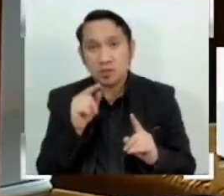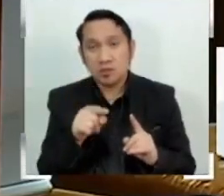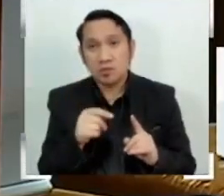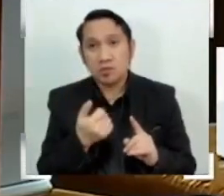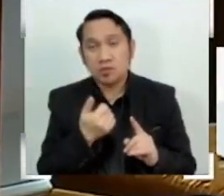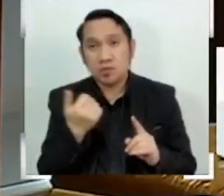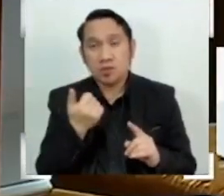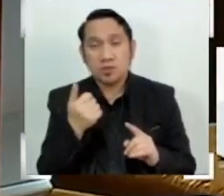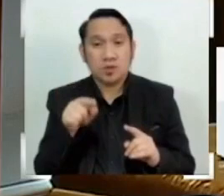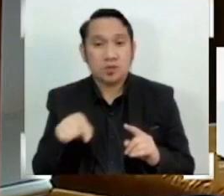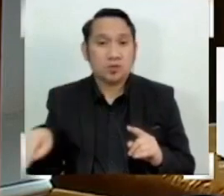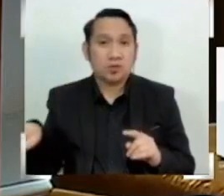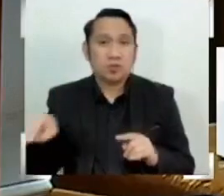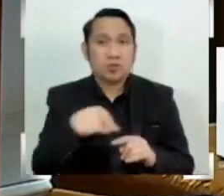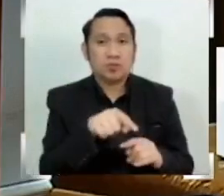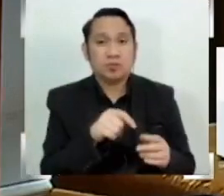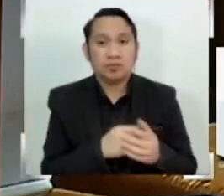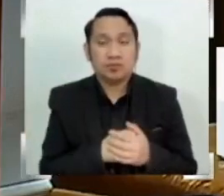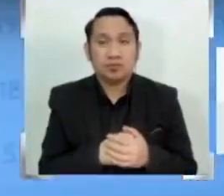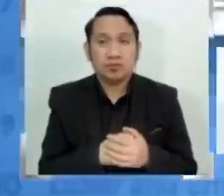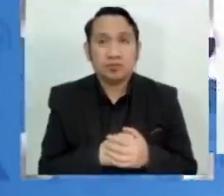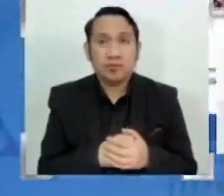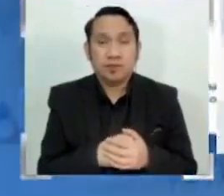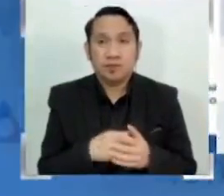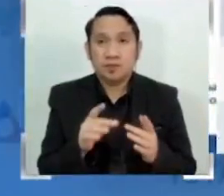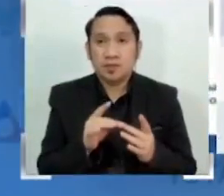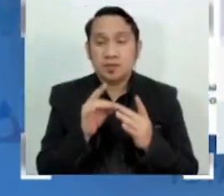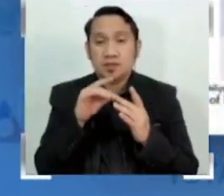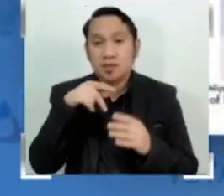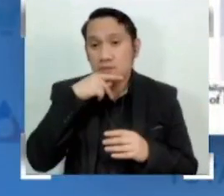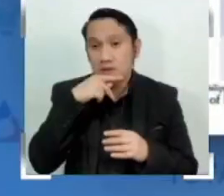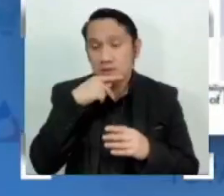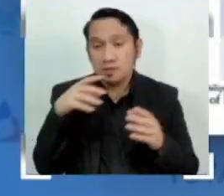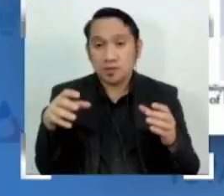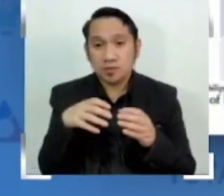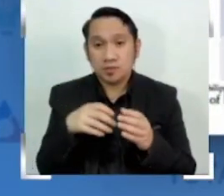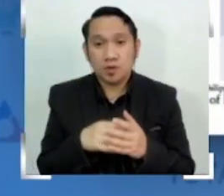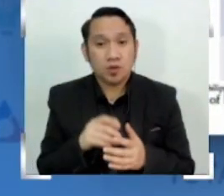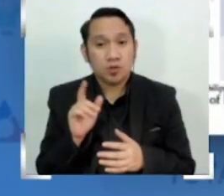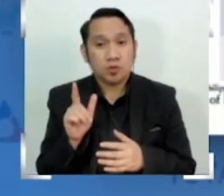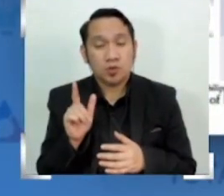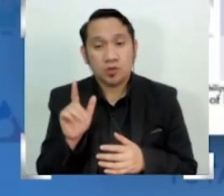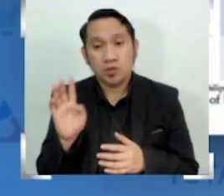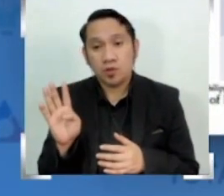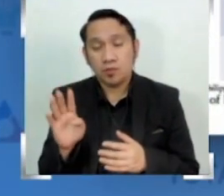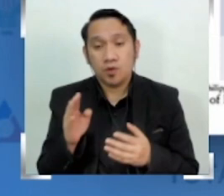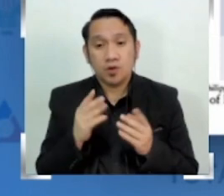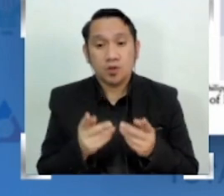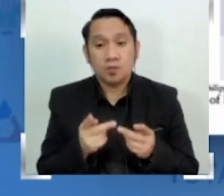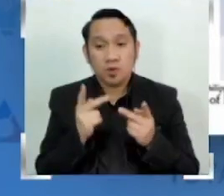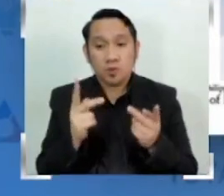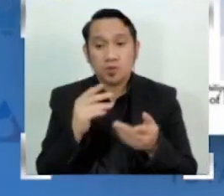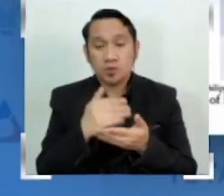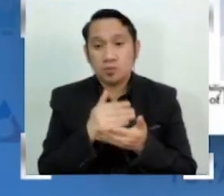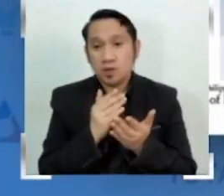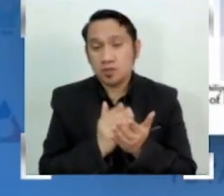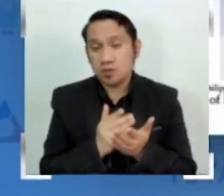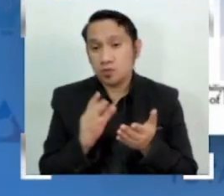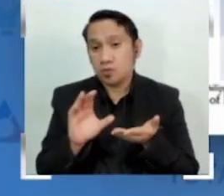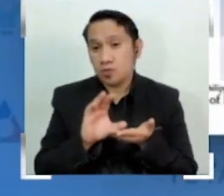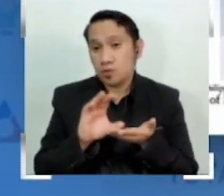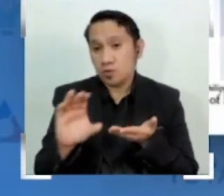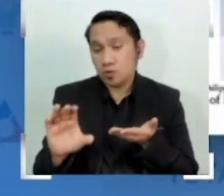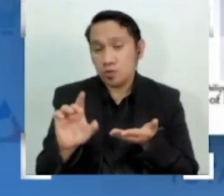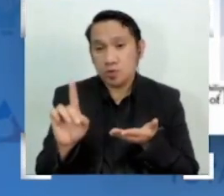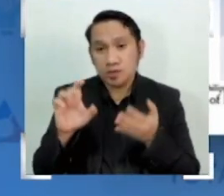market, no? Sa private sector. Sa 2024 proposed budget, pinakamalaking alokasyon ang napunta sa